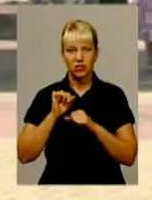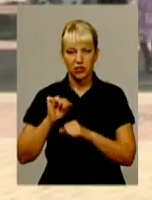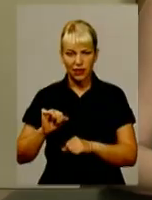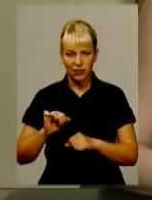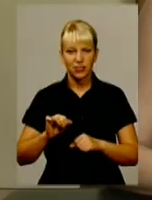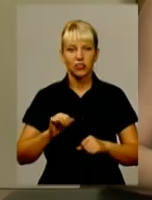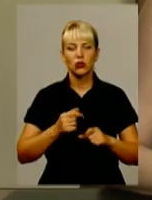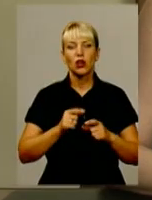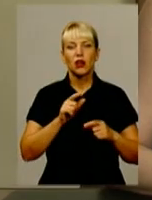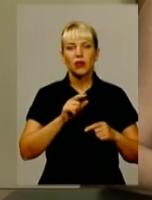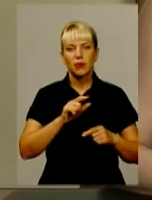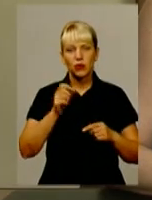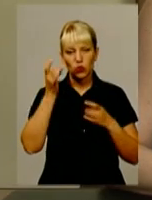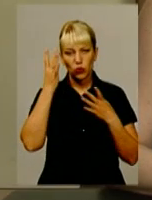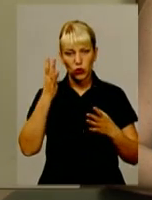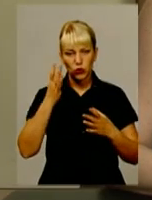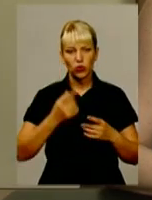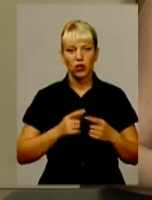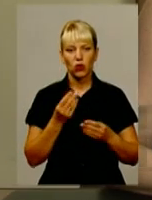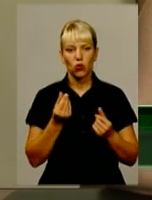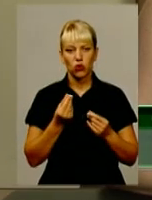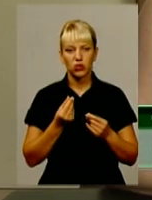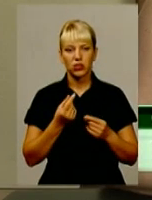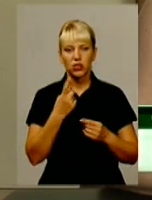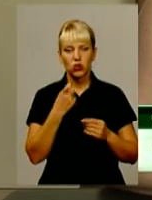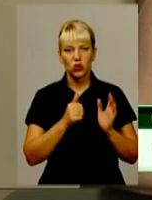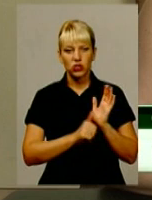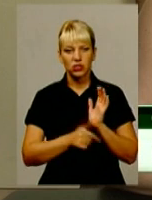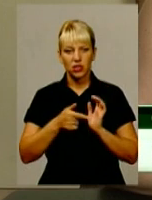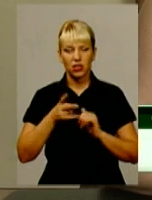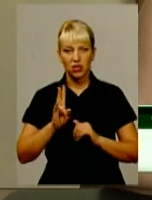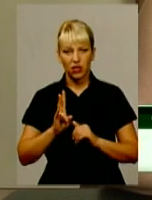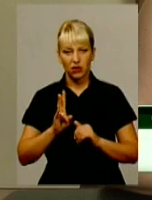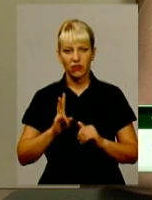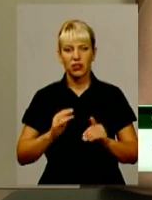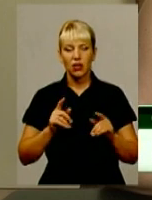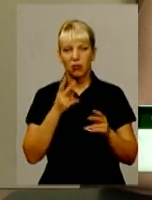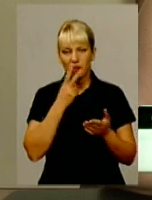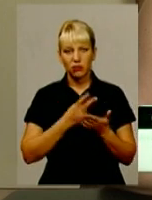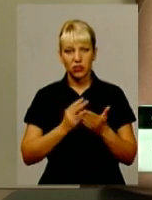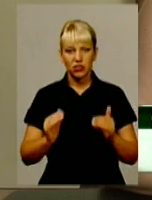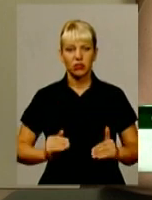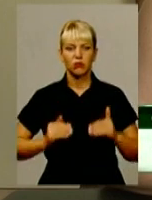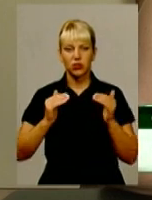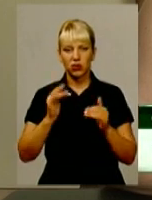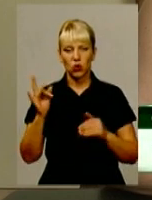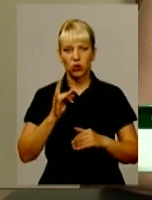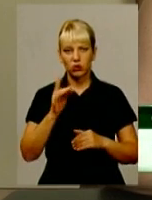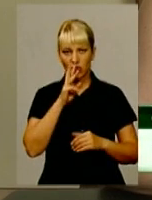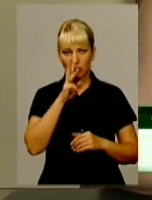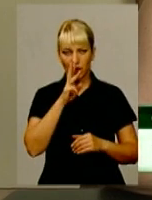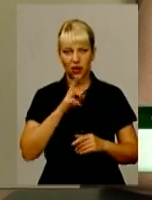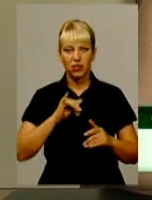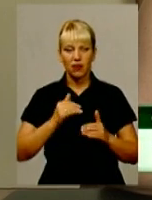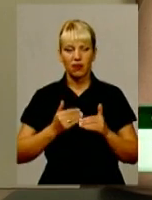освіти. «Пошти в сумі 160 гривень передбачається збільшити розмір заробітної плати. Від неї вже